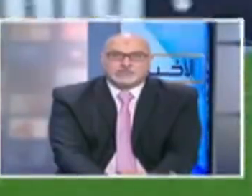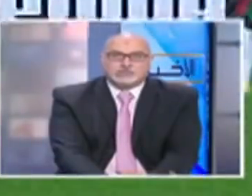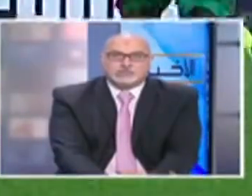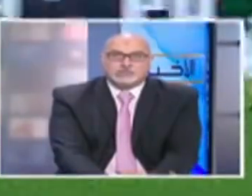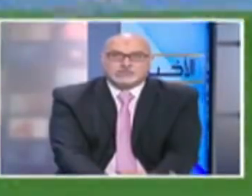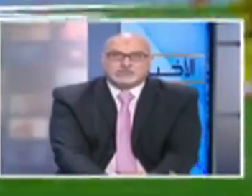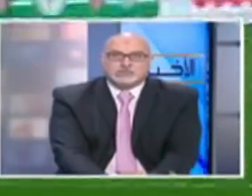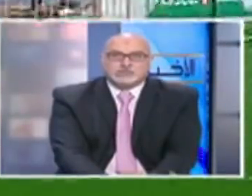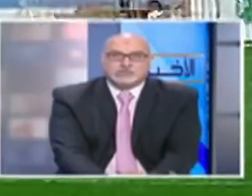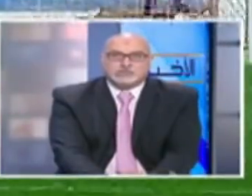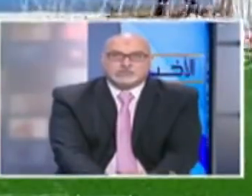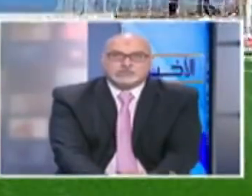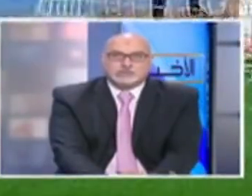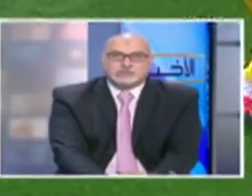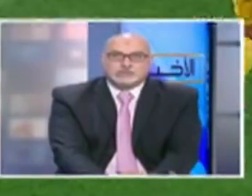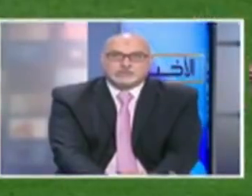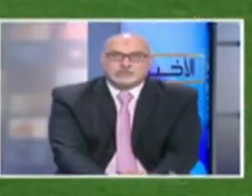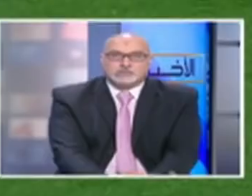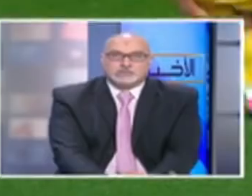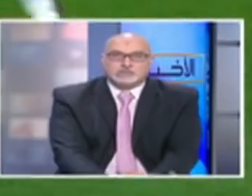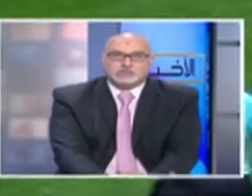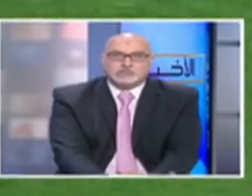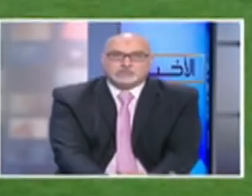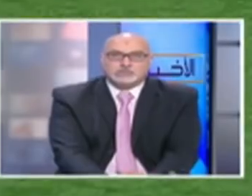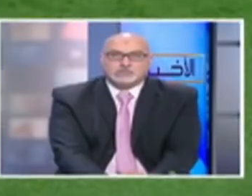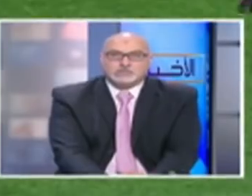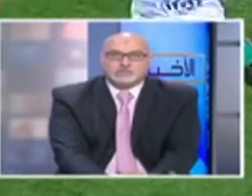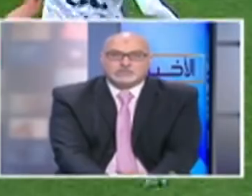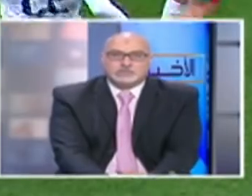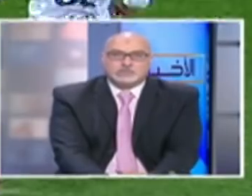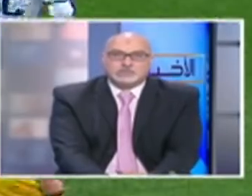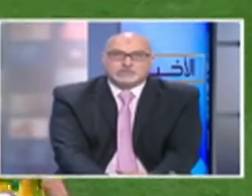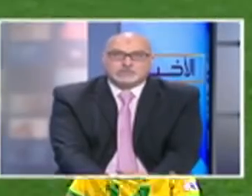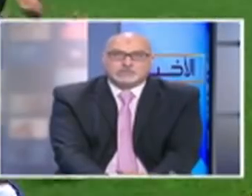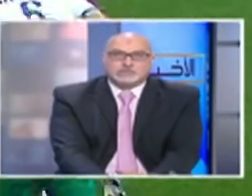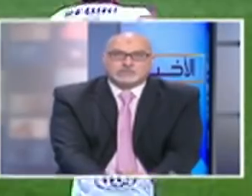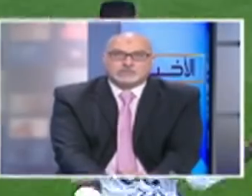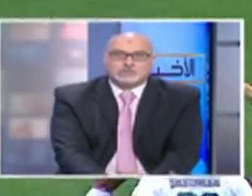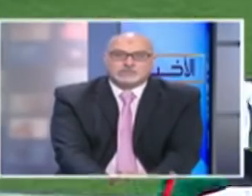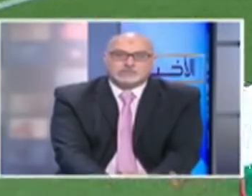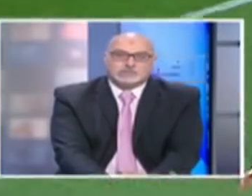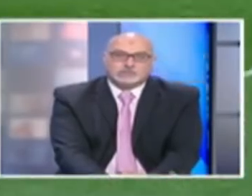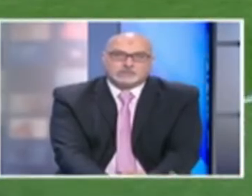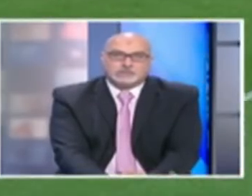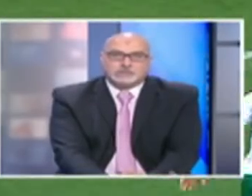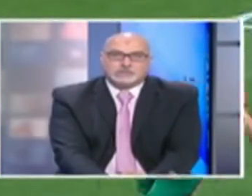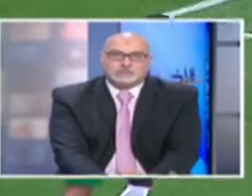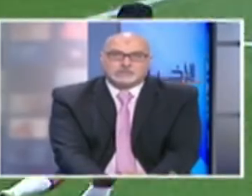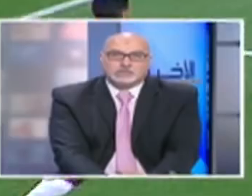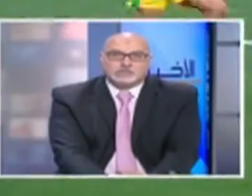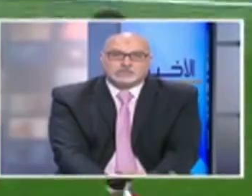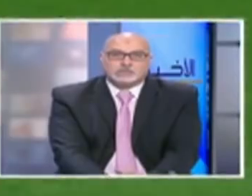عبد السلام، يمنح الأفضلية والأسبقية بالهدف الثاني بطريقة رائعة. ها